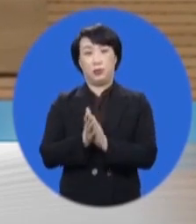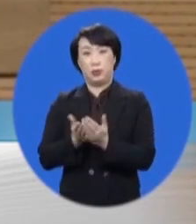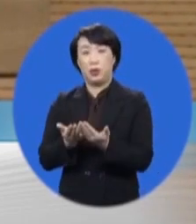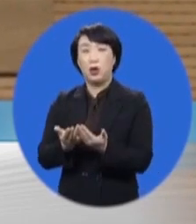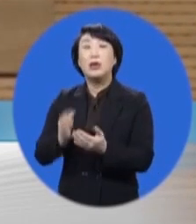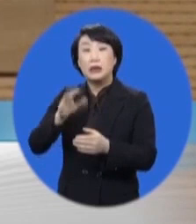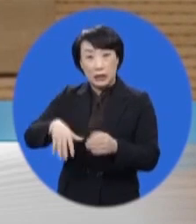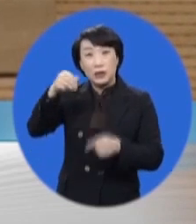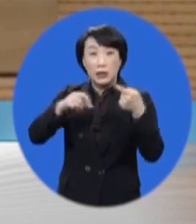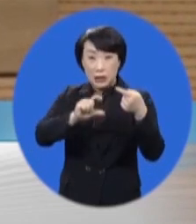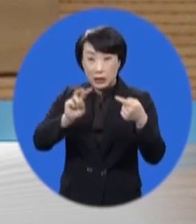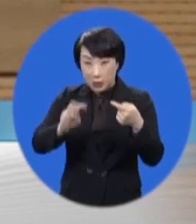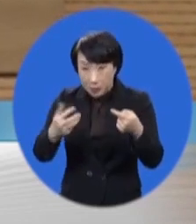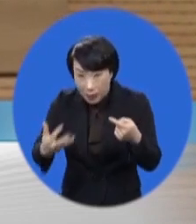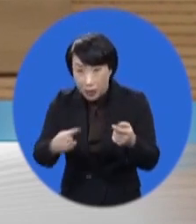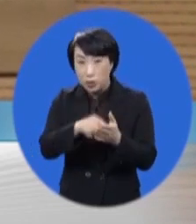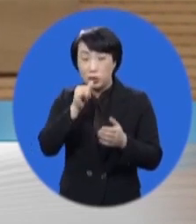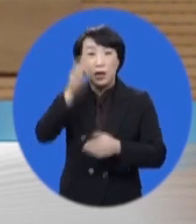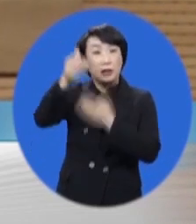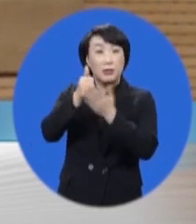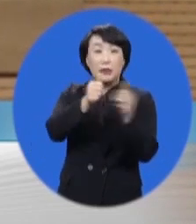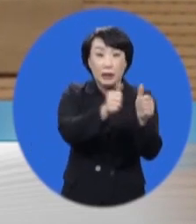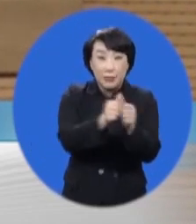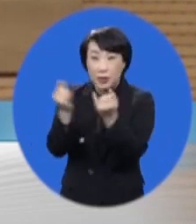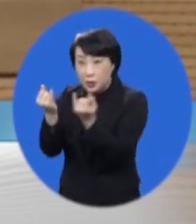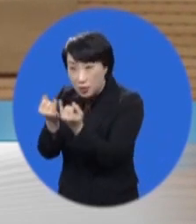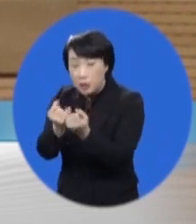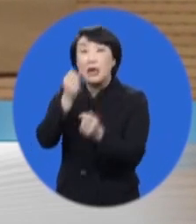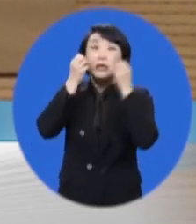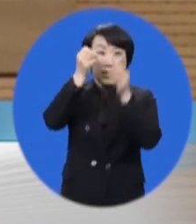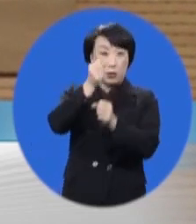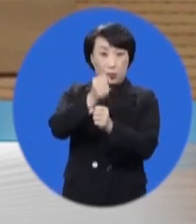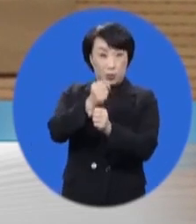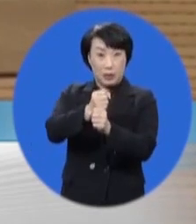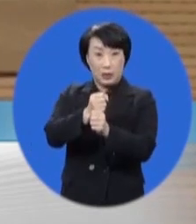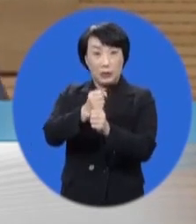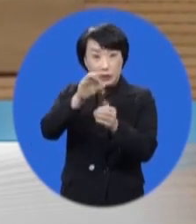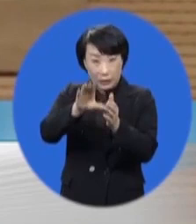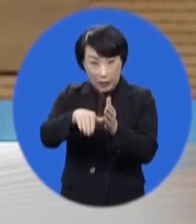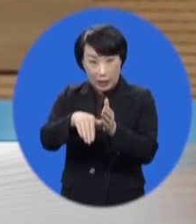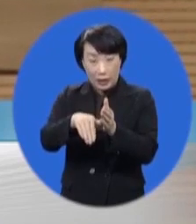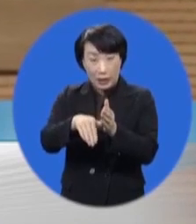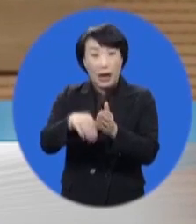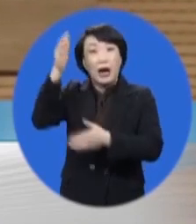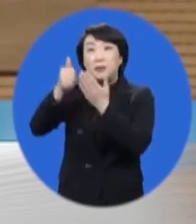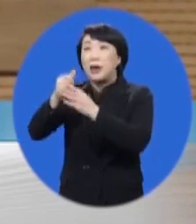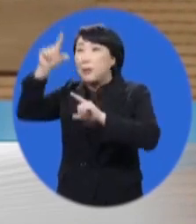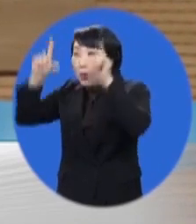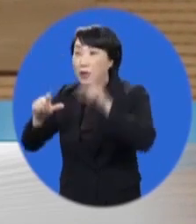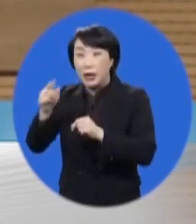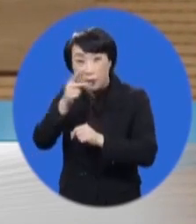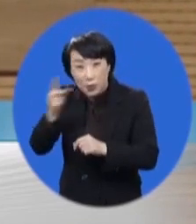1장 28절에 하나님께서 남자와 여자를 창조하실 때 자기 형상